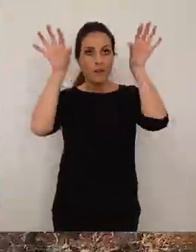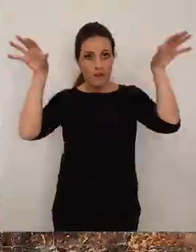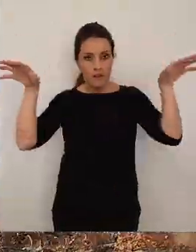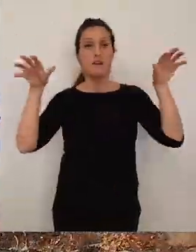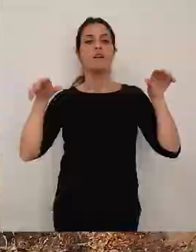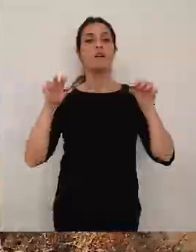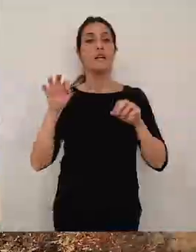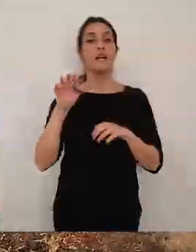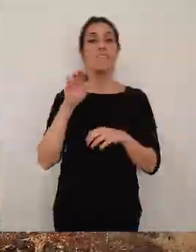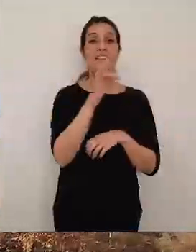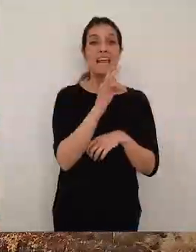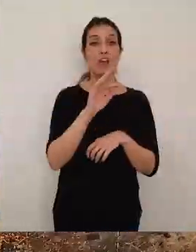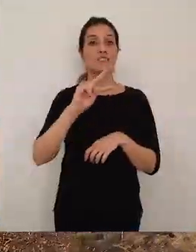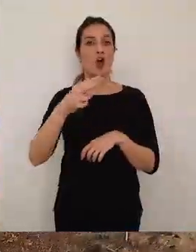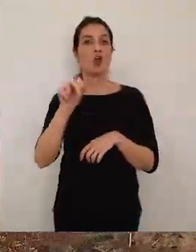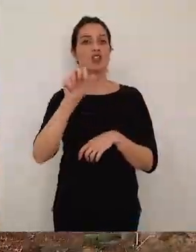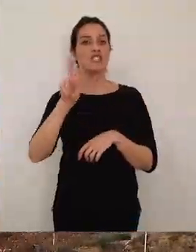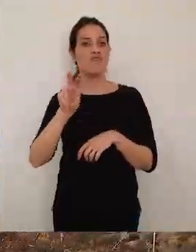Svevia.